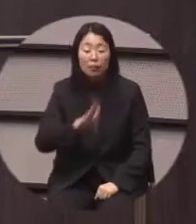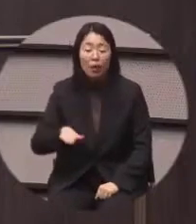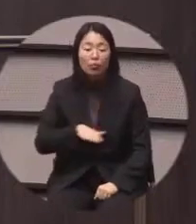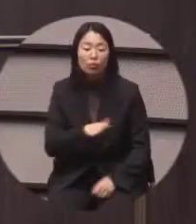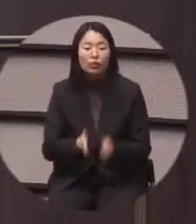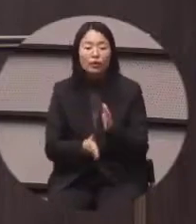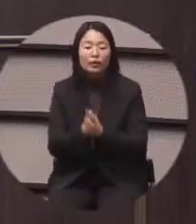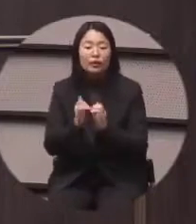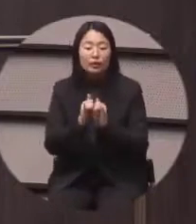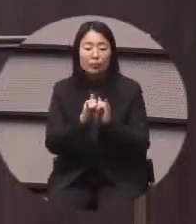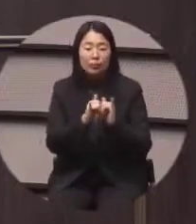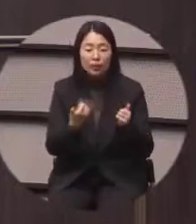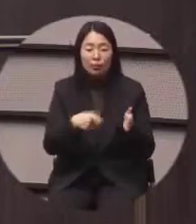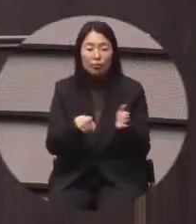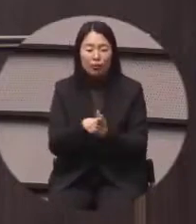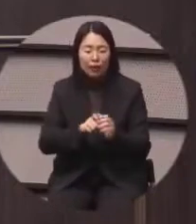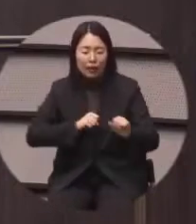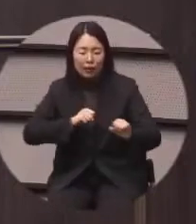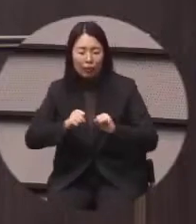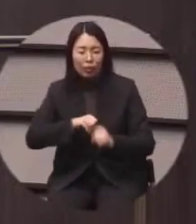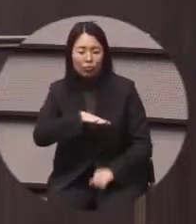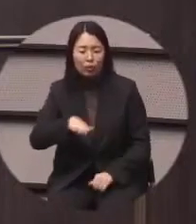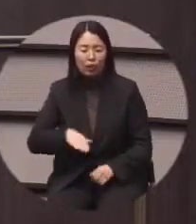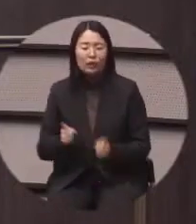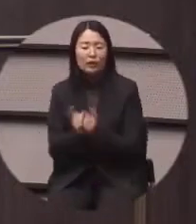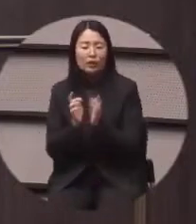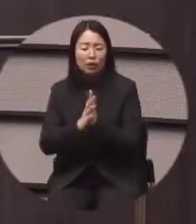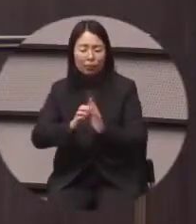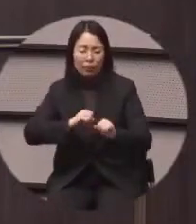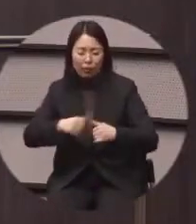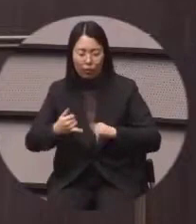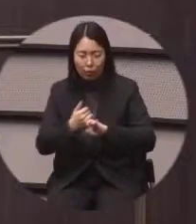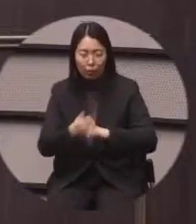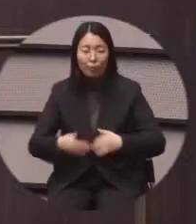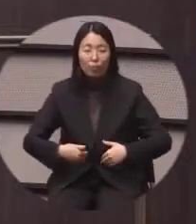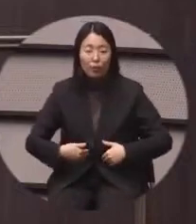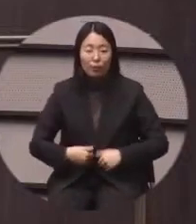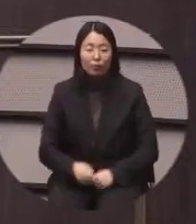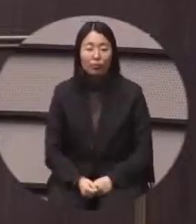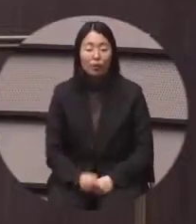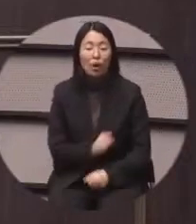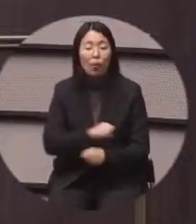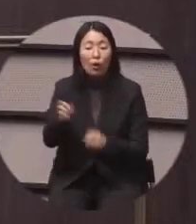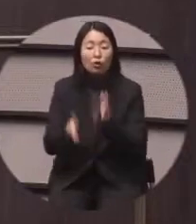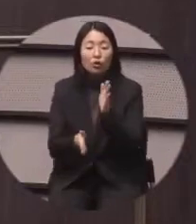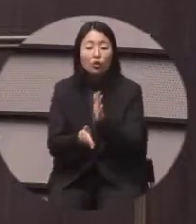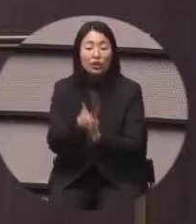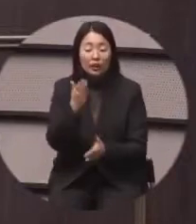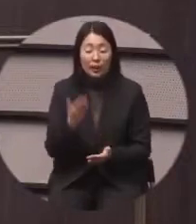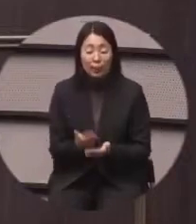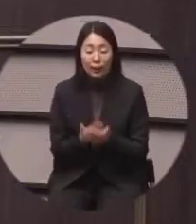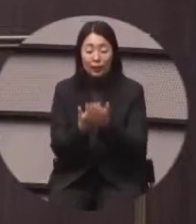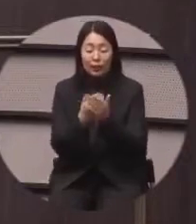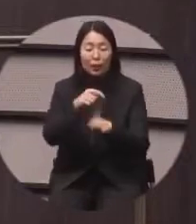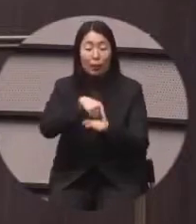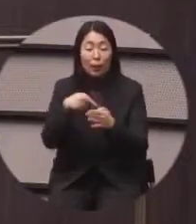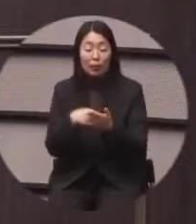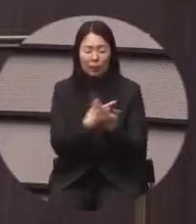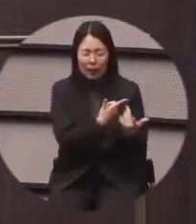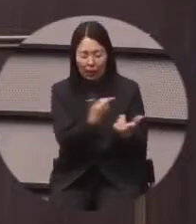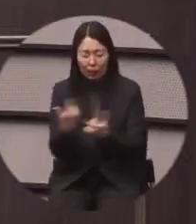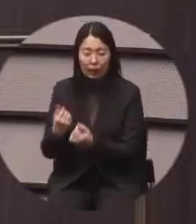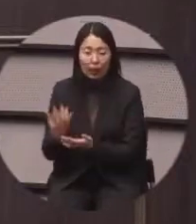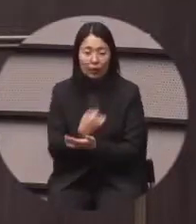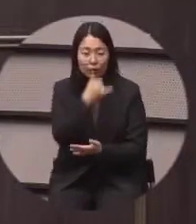우리의 숙제가 아닌가 생각합니다. 광주시의 발전을 염원하는 마음만큼은 모두가 같다는 생각으로